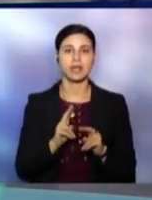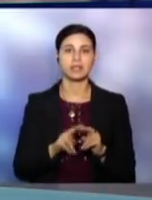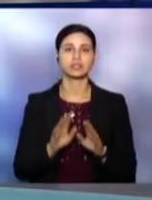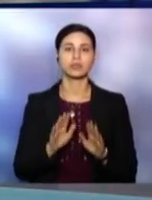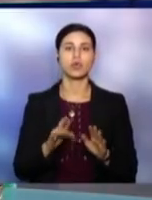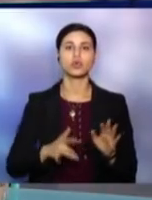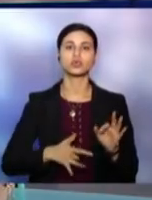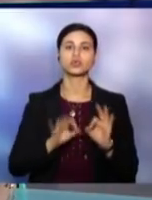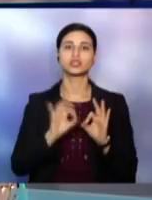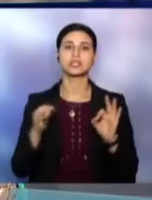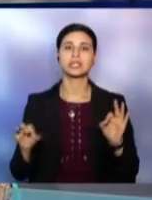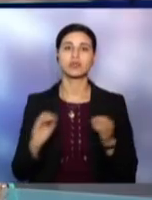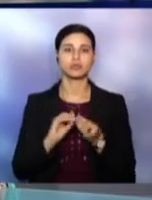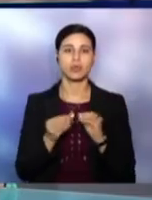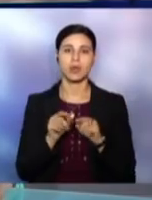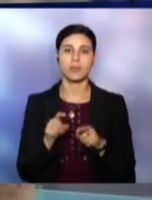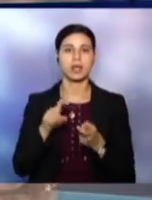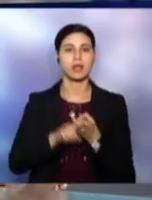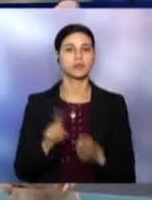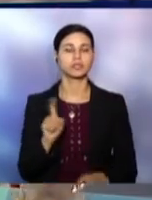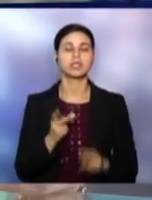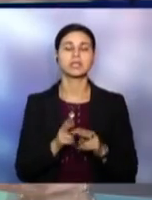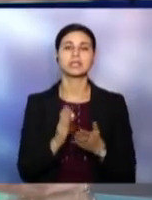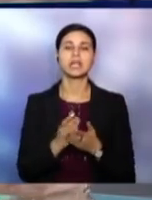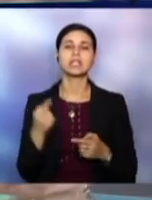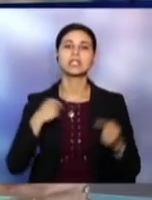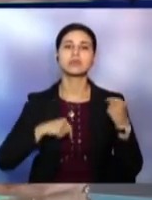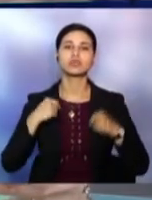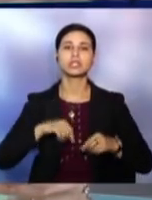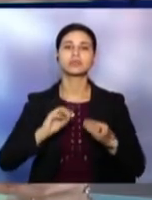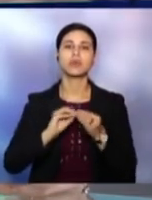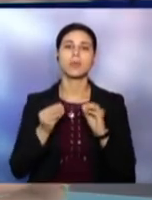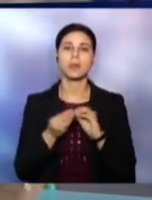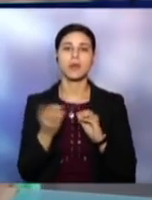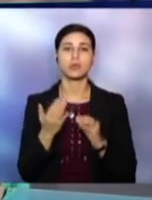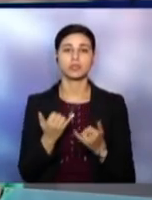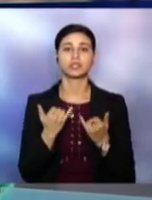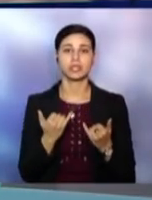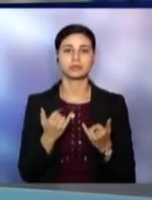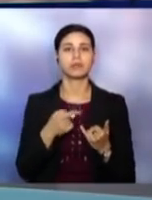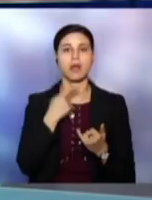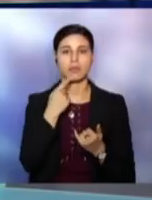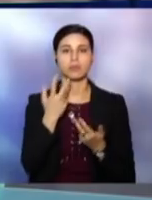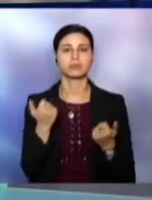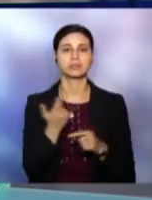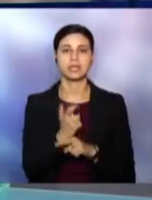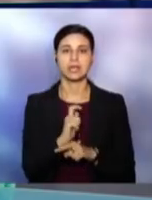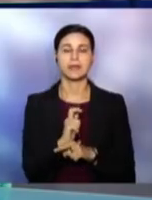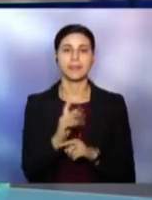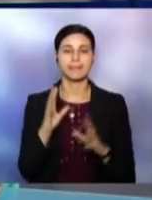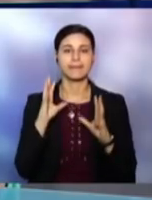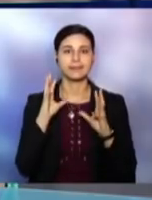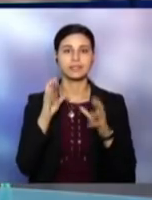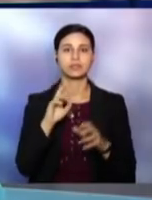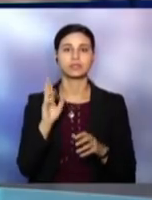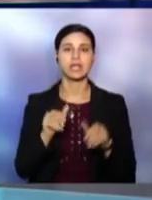მხოლოდ კუჭ-ნაწლავის ტრაქტის პრობლემებთან ასოცირებული, ეს არის იმუნიტეტის პრობლემები, რომელშიც დღეს დადგენილია, რომ მათ აქვს ძალიან სერიოზული